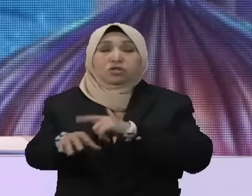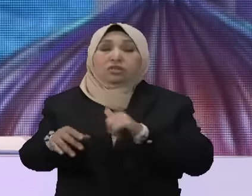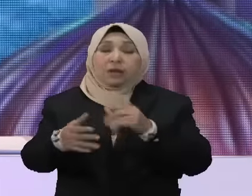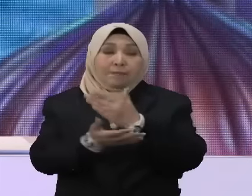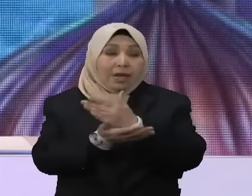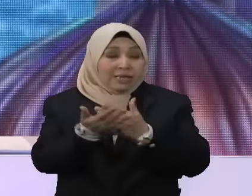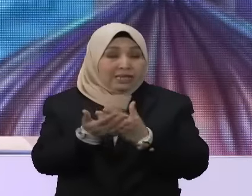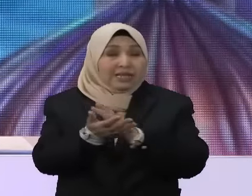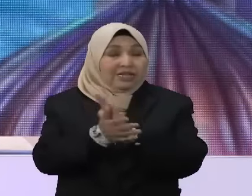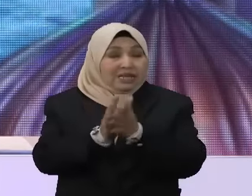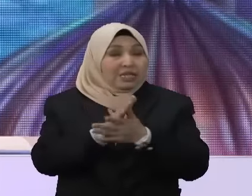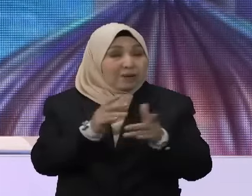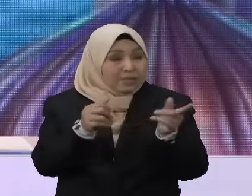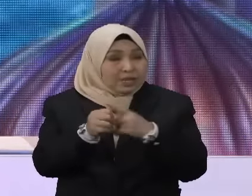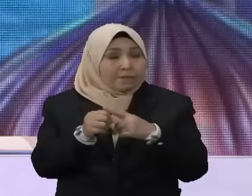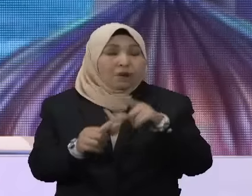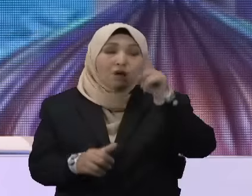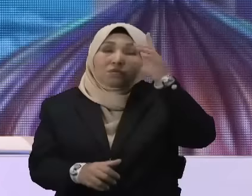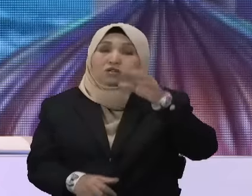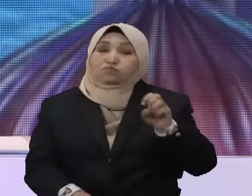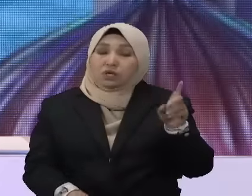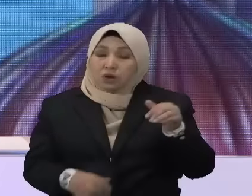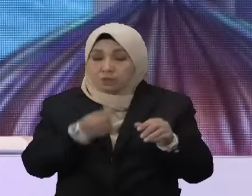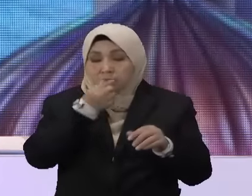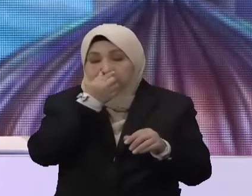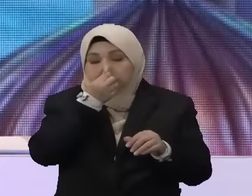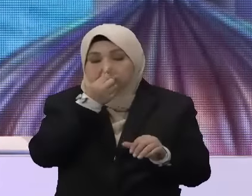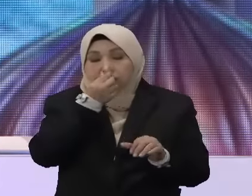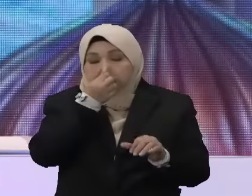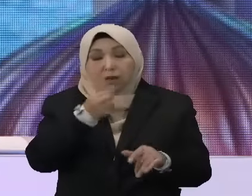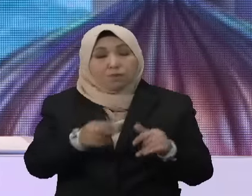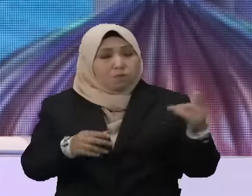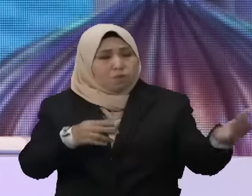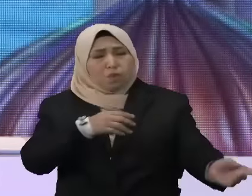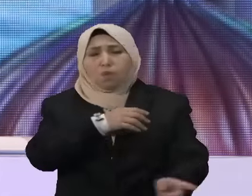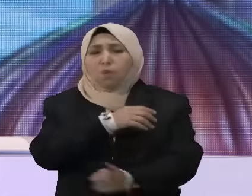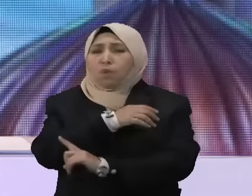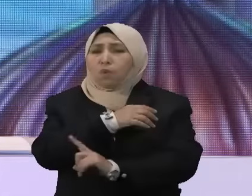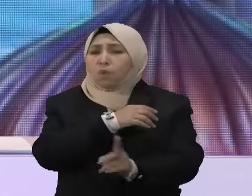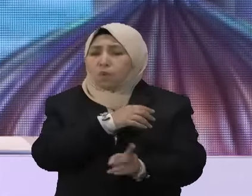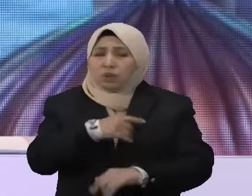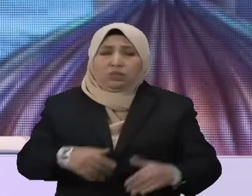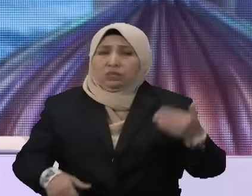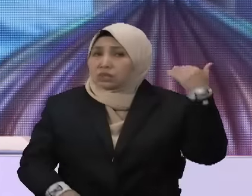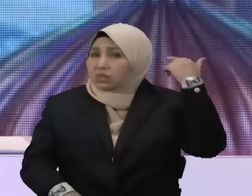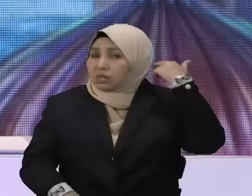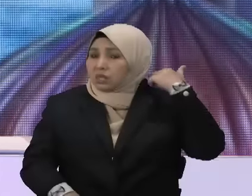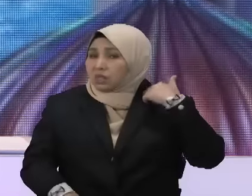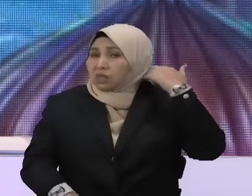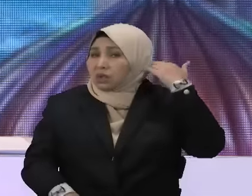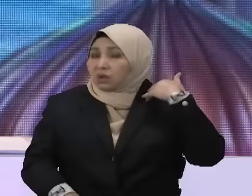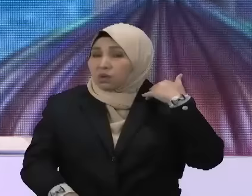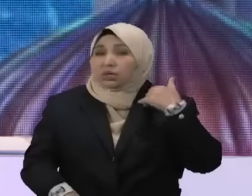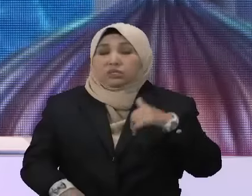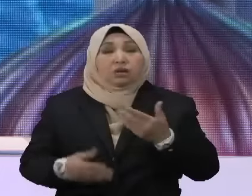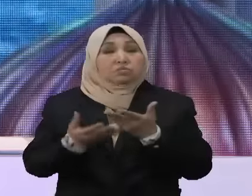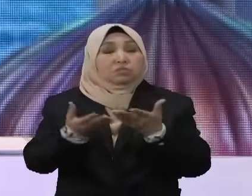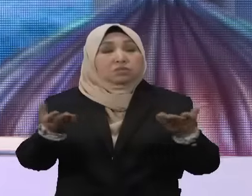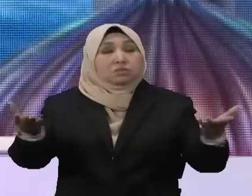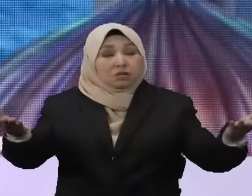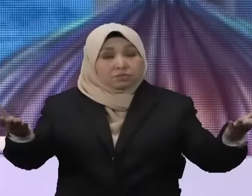dia. Yang pertama Allah Subhanahu Taala kata fadribu, pukullah anak, tengkuk. Tuan-tuan dan puan-puan, hadirin dan hadirat